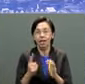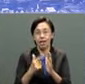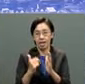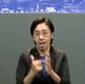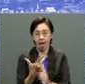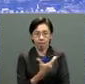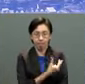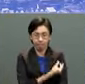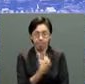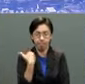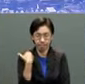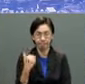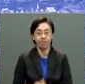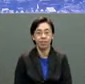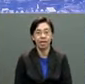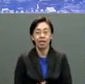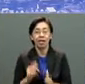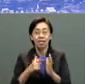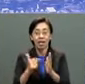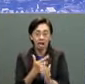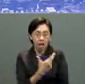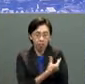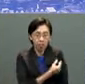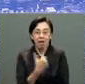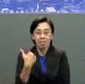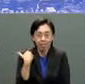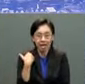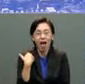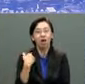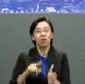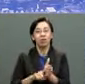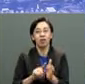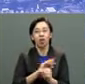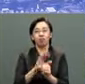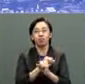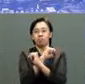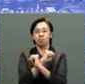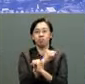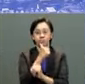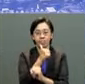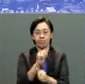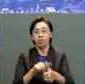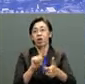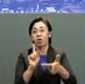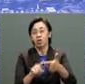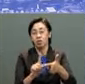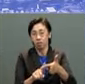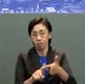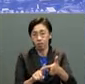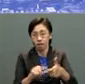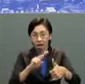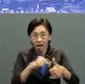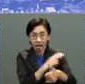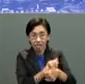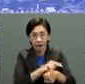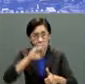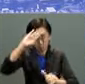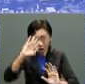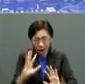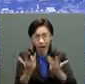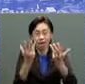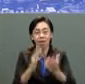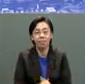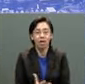าถ้ามียารักษาเมื่อไหร่เราจะคุมเชื้อโรคได้ด้วยและอันที่สองคือรักษาที่ต้องรักษาให้หายเลยนะครับไม่